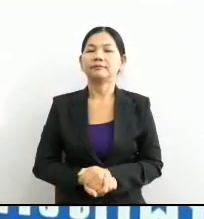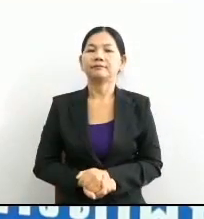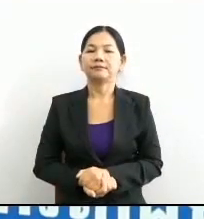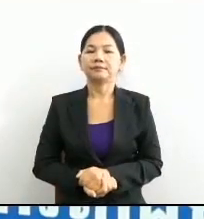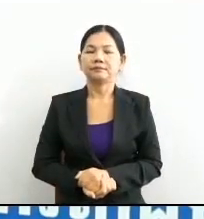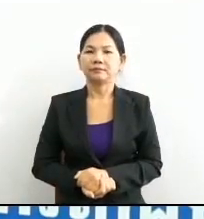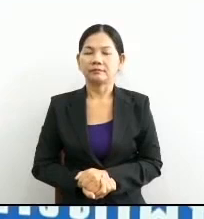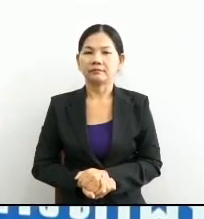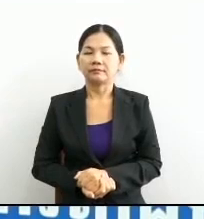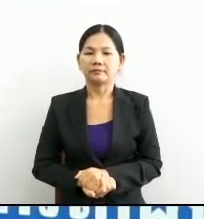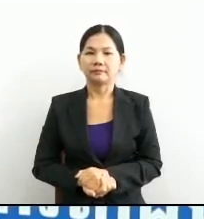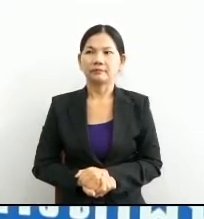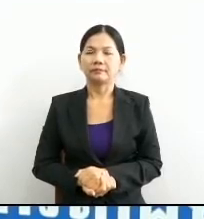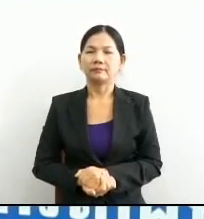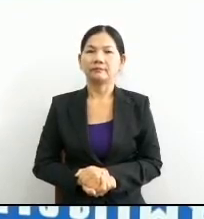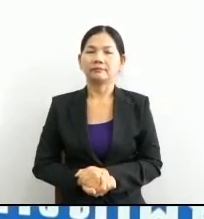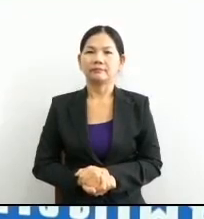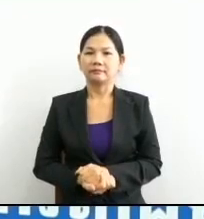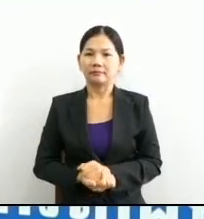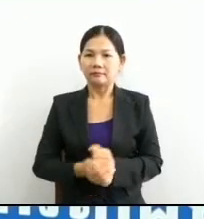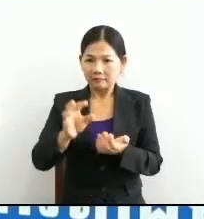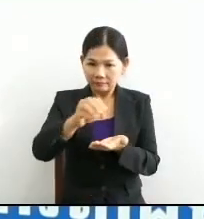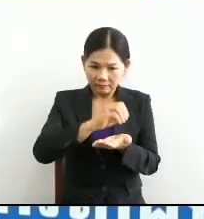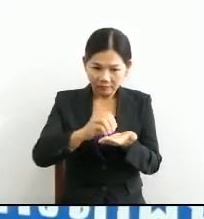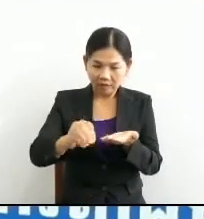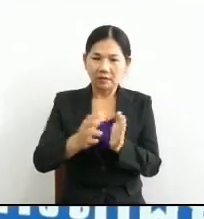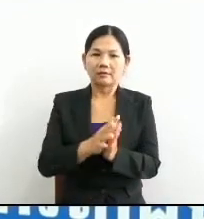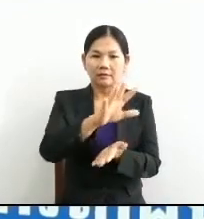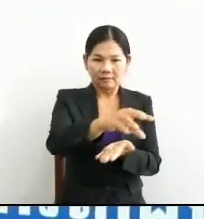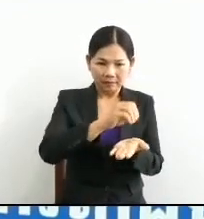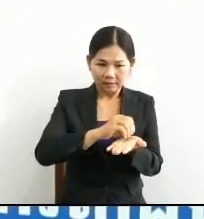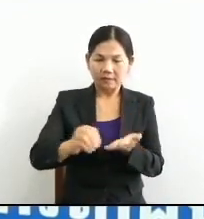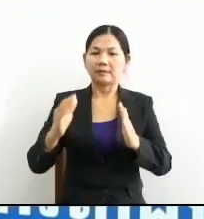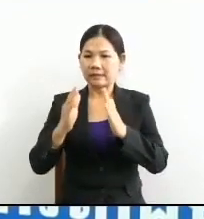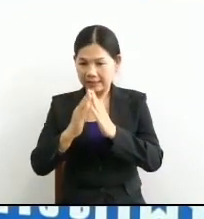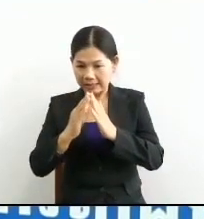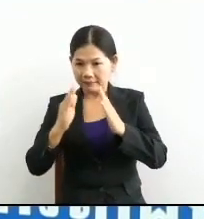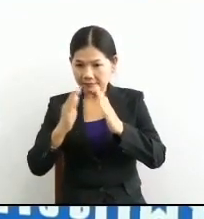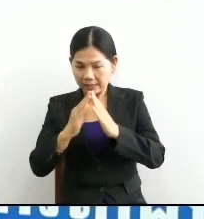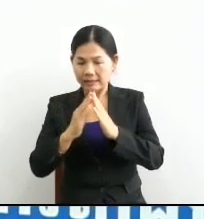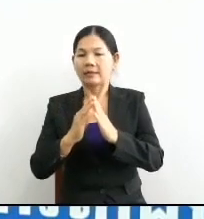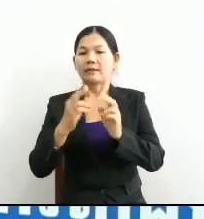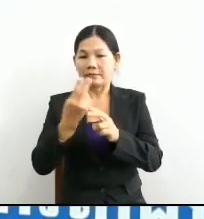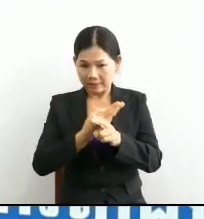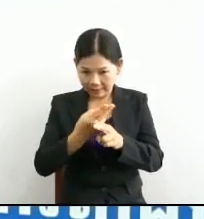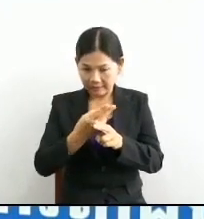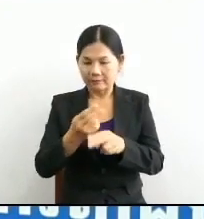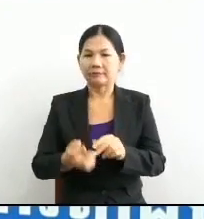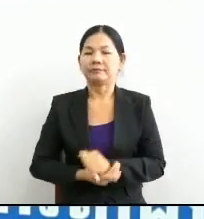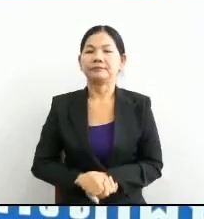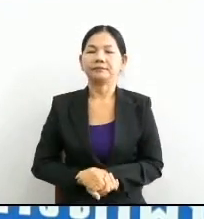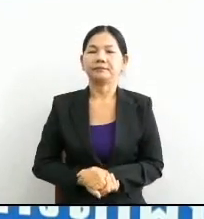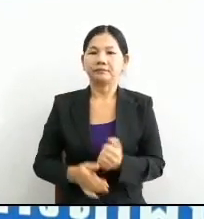con nè sắp sắc xà cô từng ác này ta chân con có mất pi này tí hay nè cụ nó đã cái cặp tia nè cô xong bỏ mày đi nữa con nè